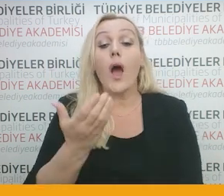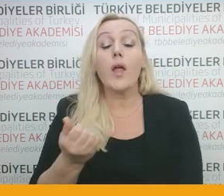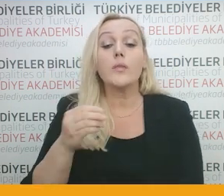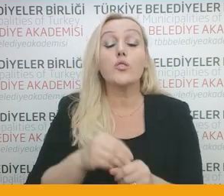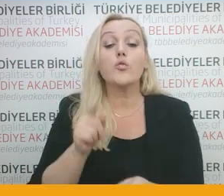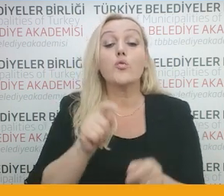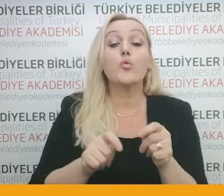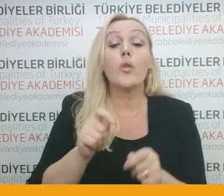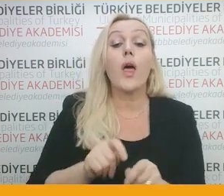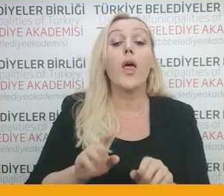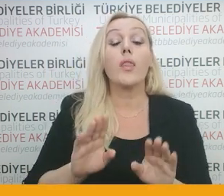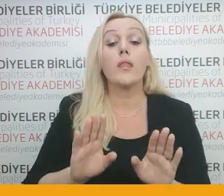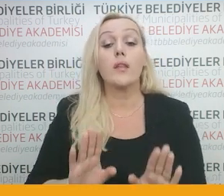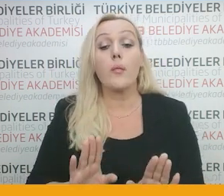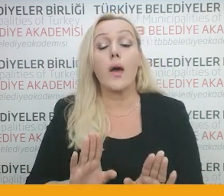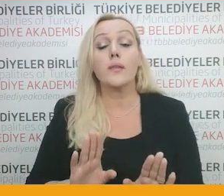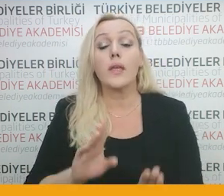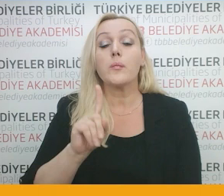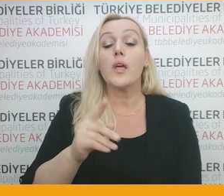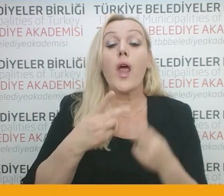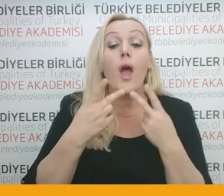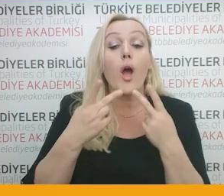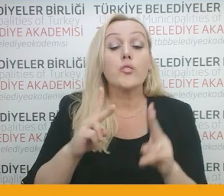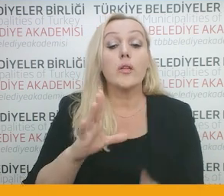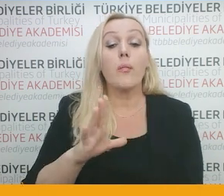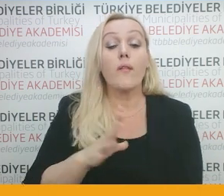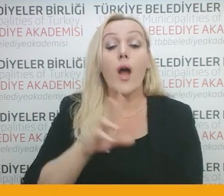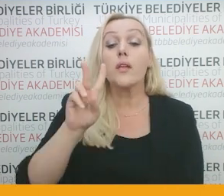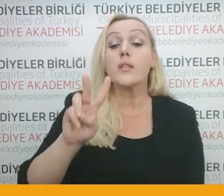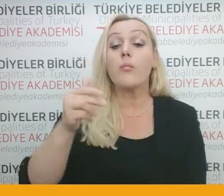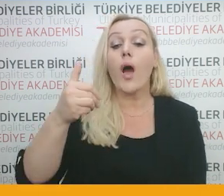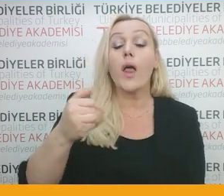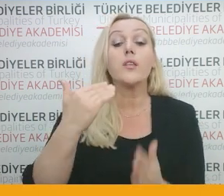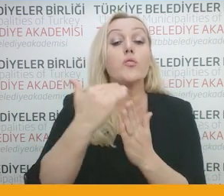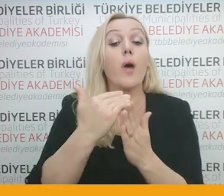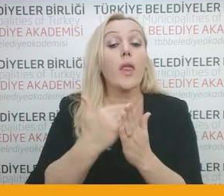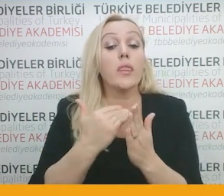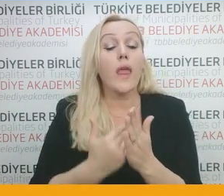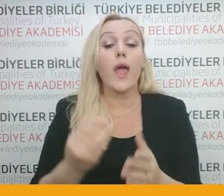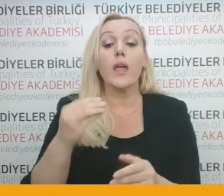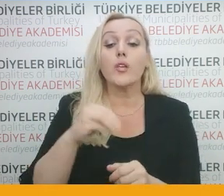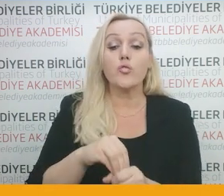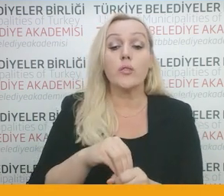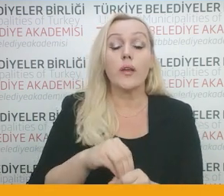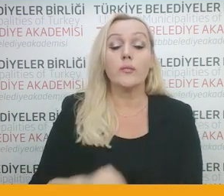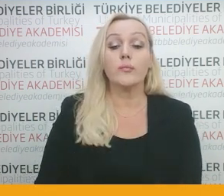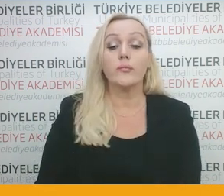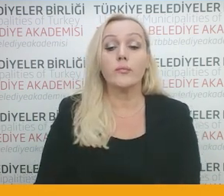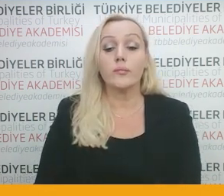kullanılması şeklinde bir ifade söz konusu 26. maddede.